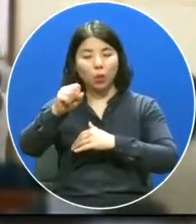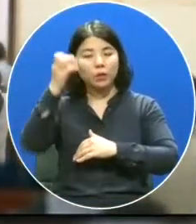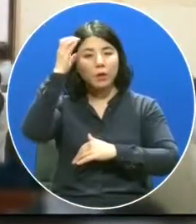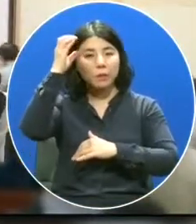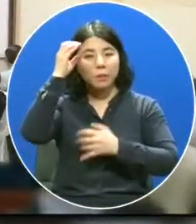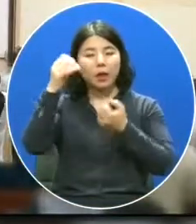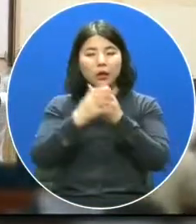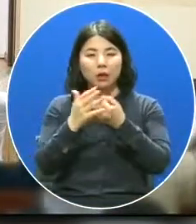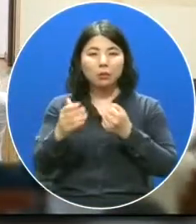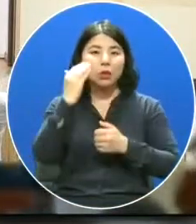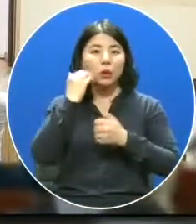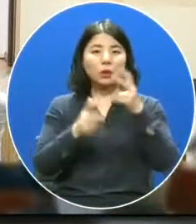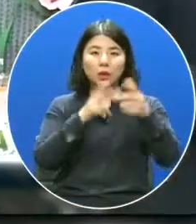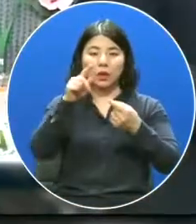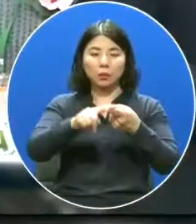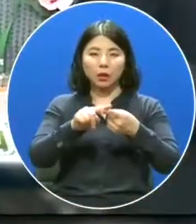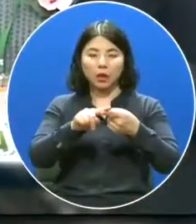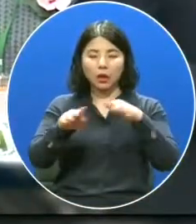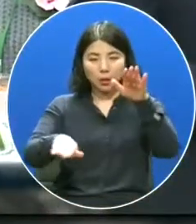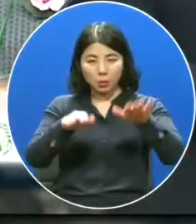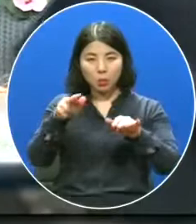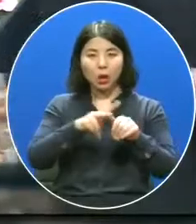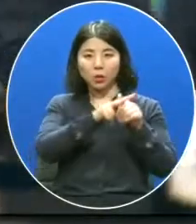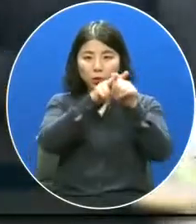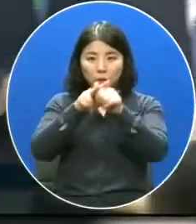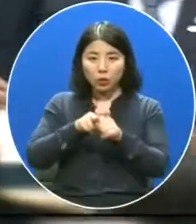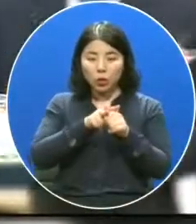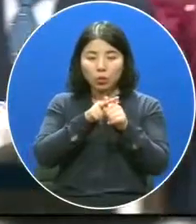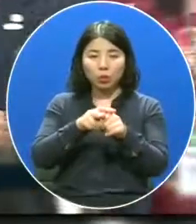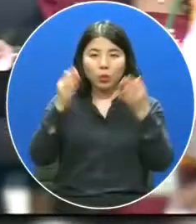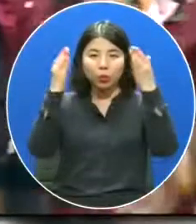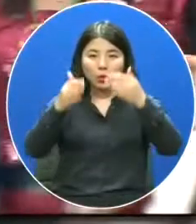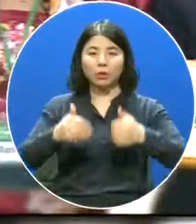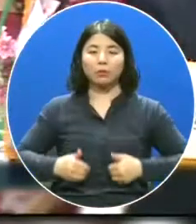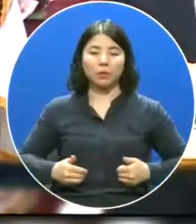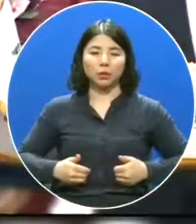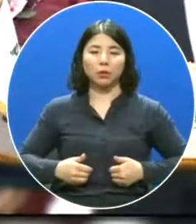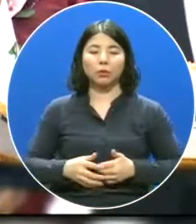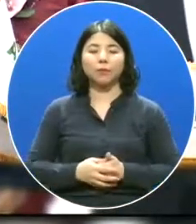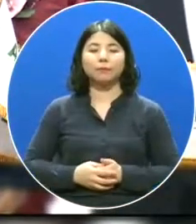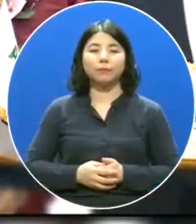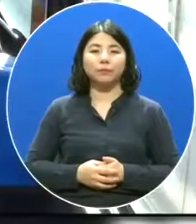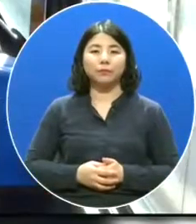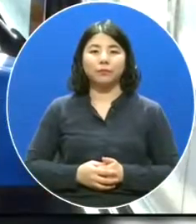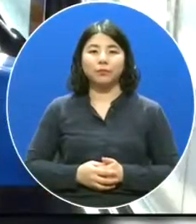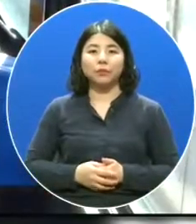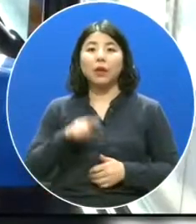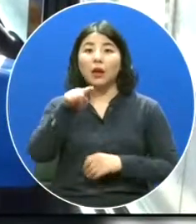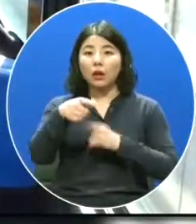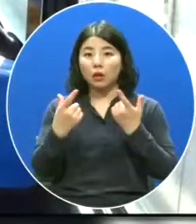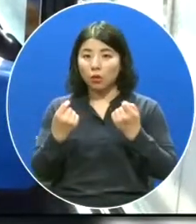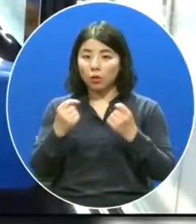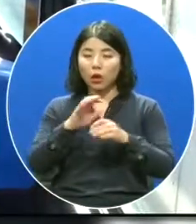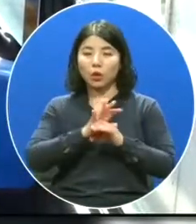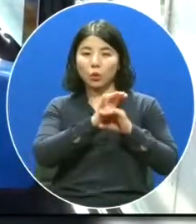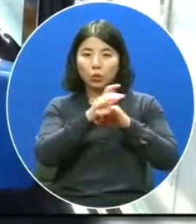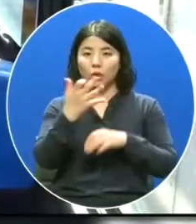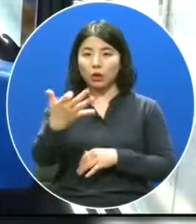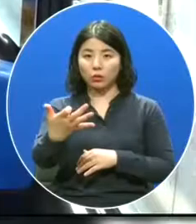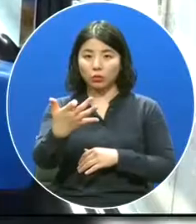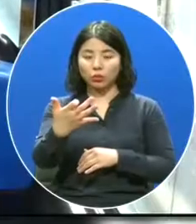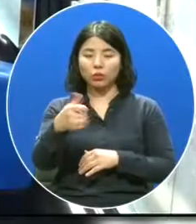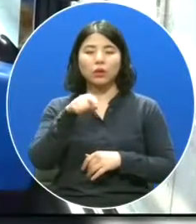전망에 대비해 녹색 산업에 대한 차별화된 정보 지향의 문제가 절실해 보입니다. 이렇게